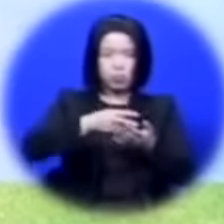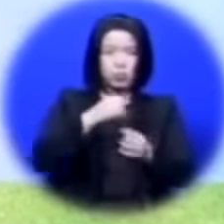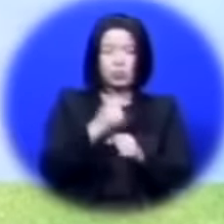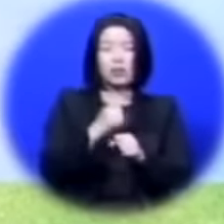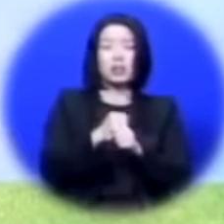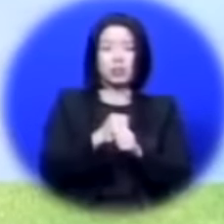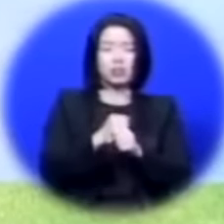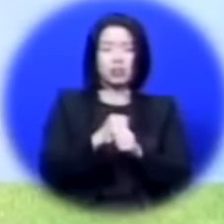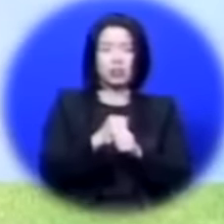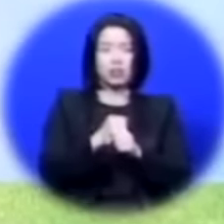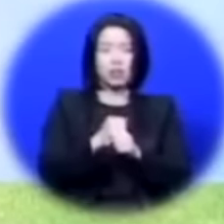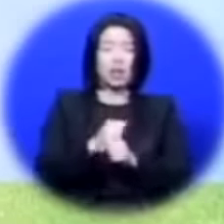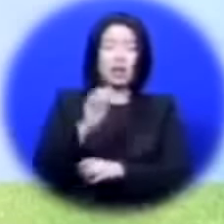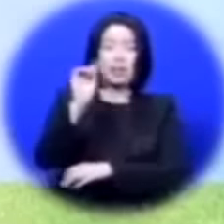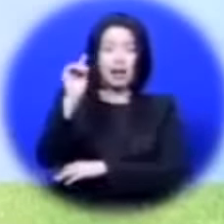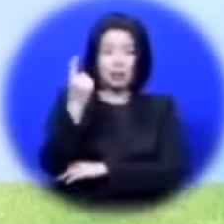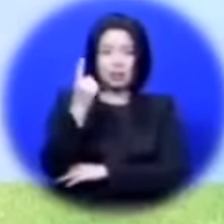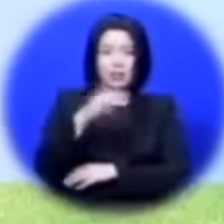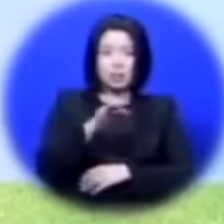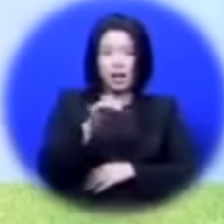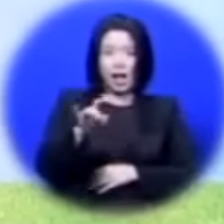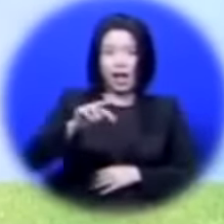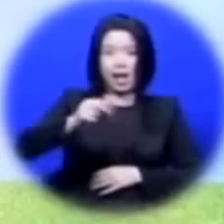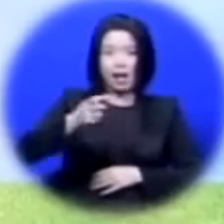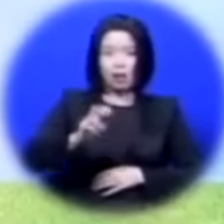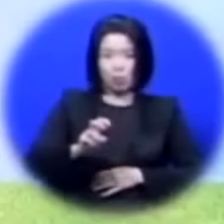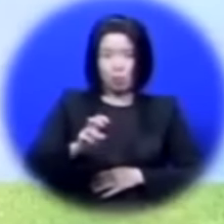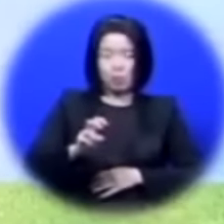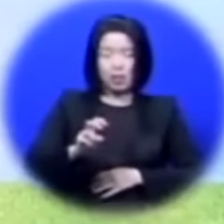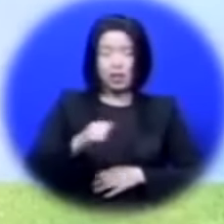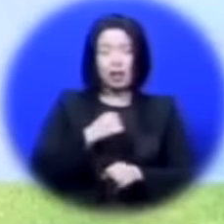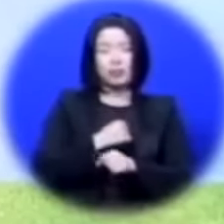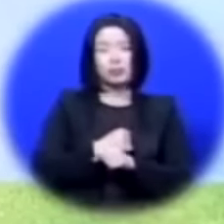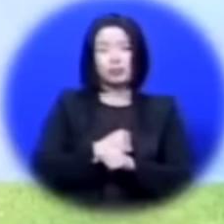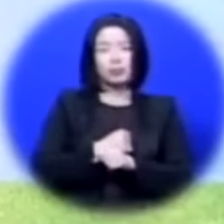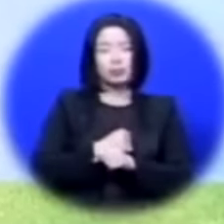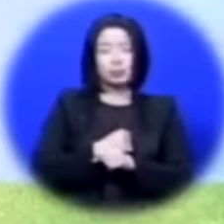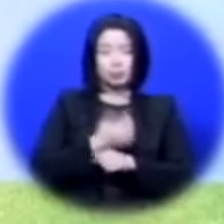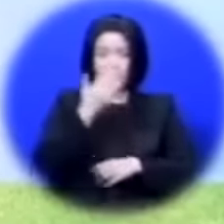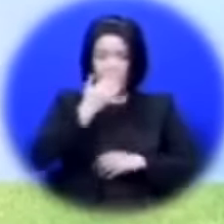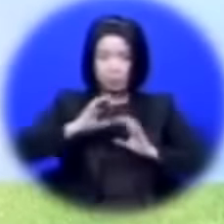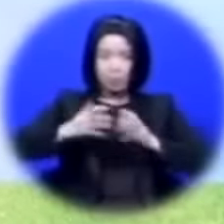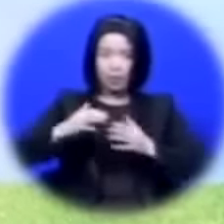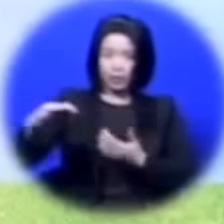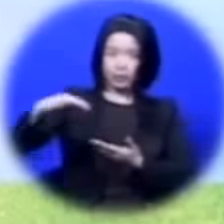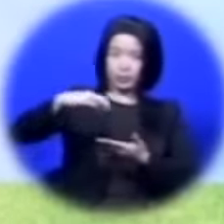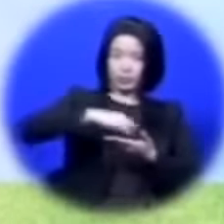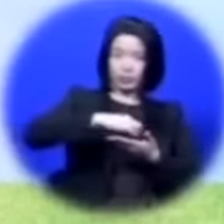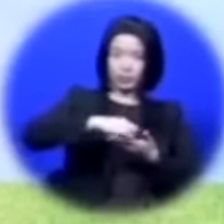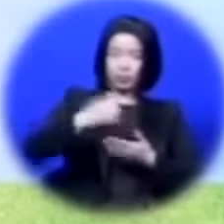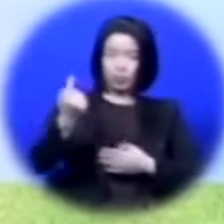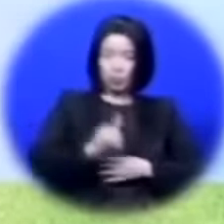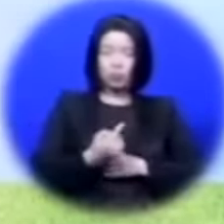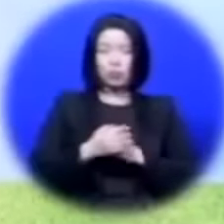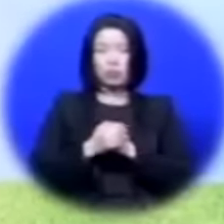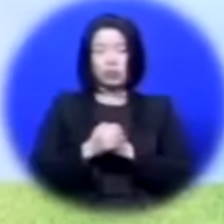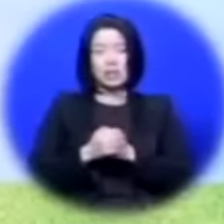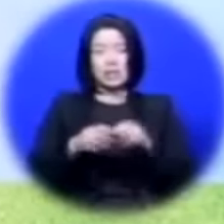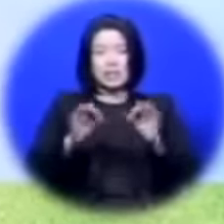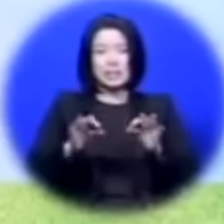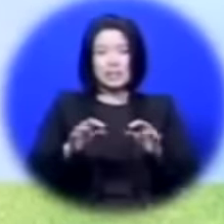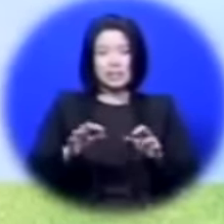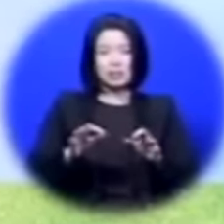하셨습니다 다윗은 에돔이 아 이스라엘을 침공에 들어오고 지금 이스라엘의